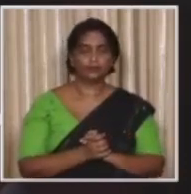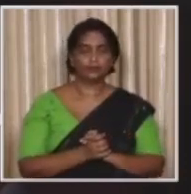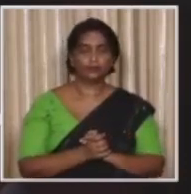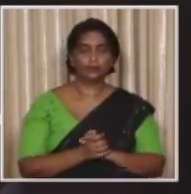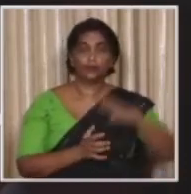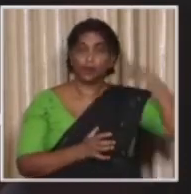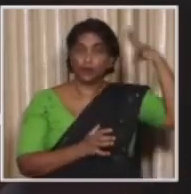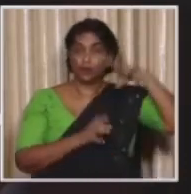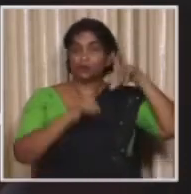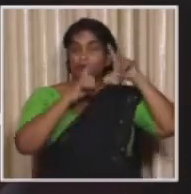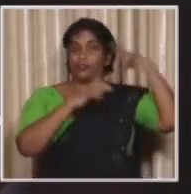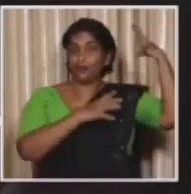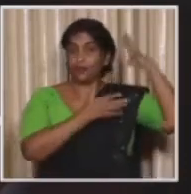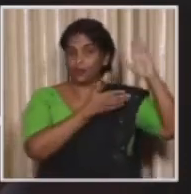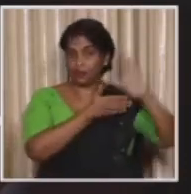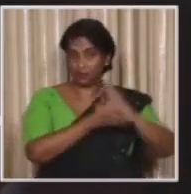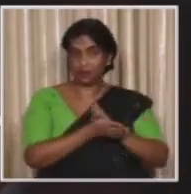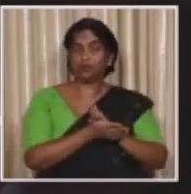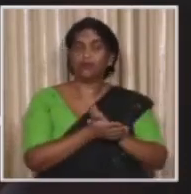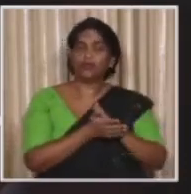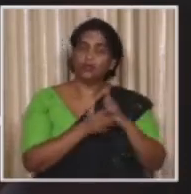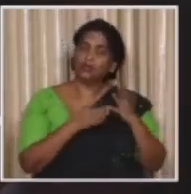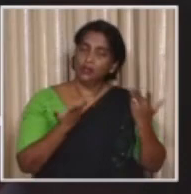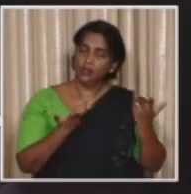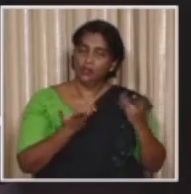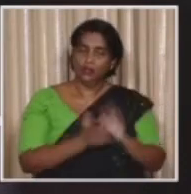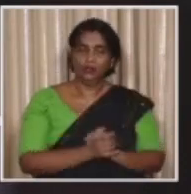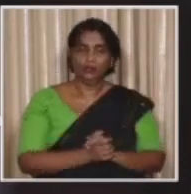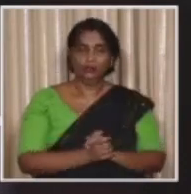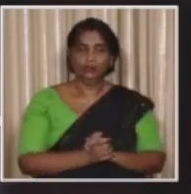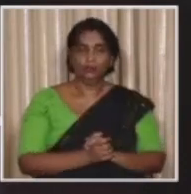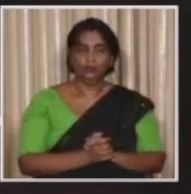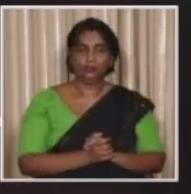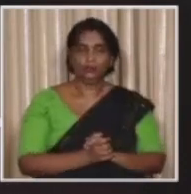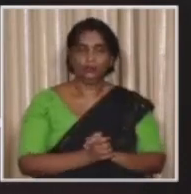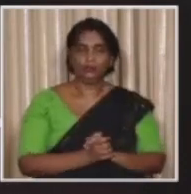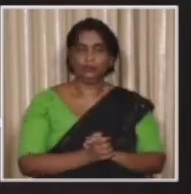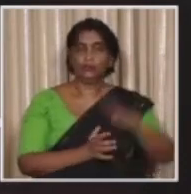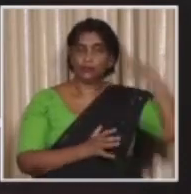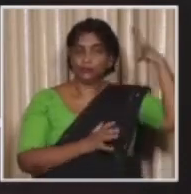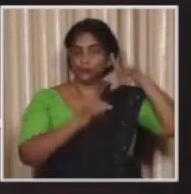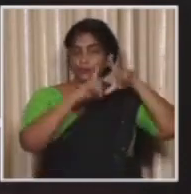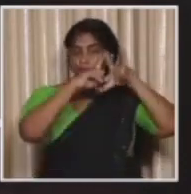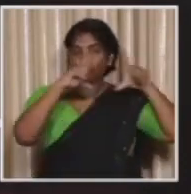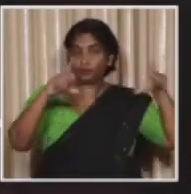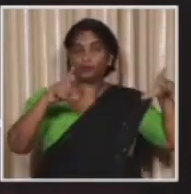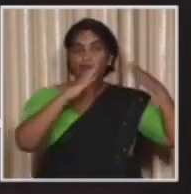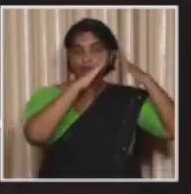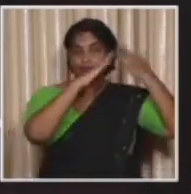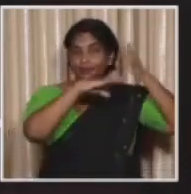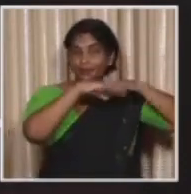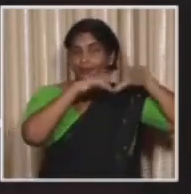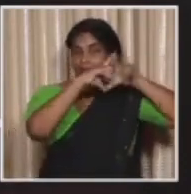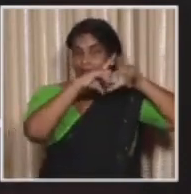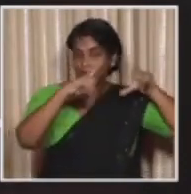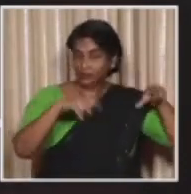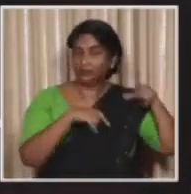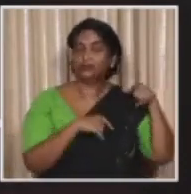සූර්ය බල ශක්තියෙන් එහෙමත් නැත්නම් රිනියුබල් එනර්ජි පුනර්ජනනීය බල